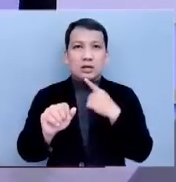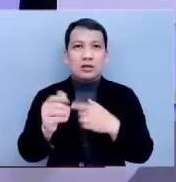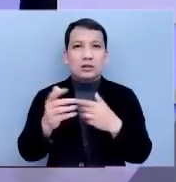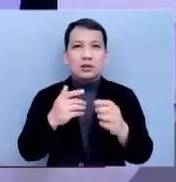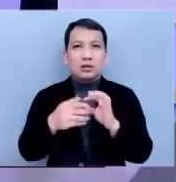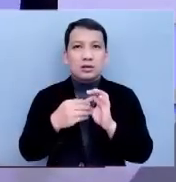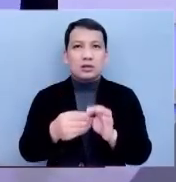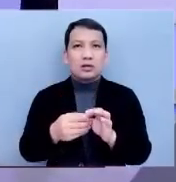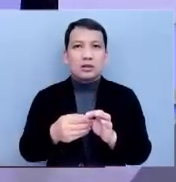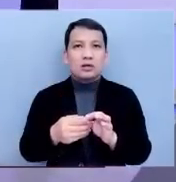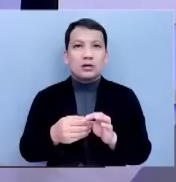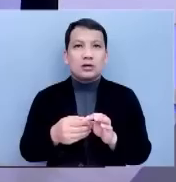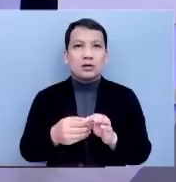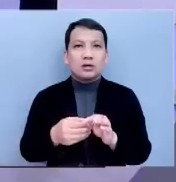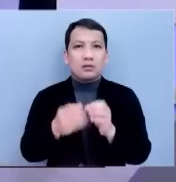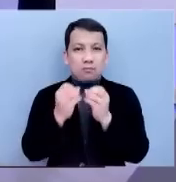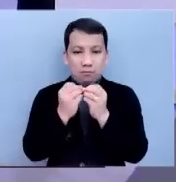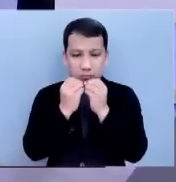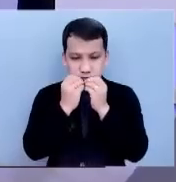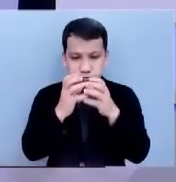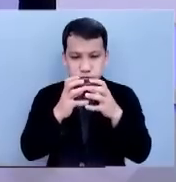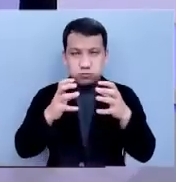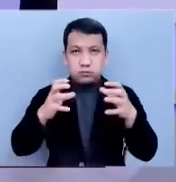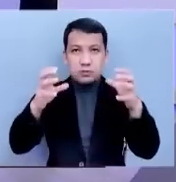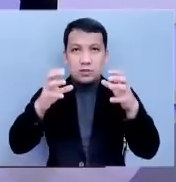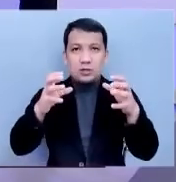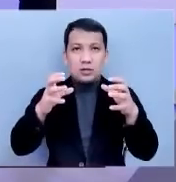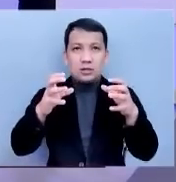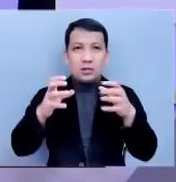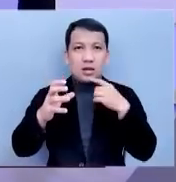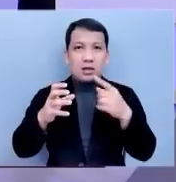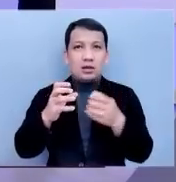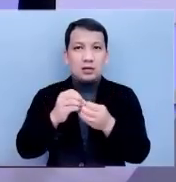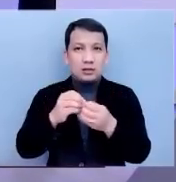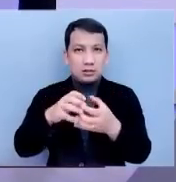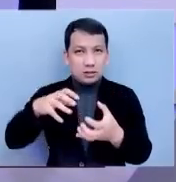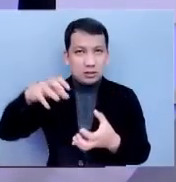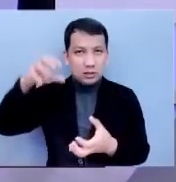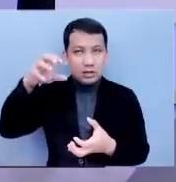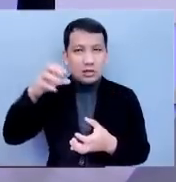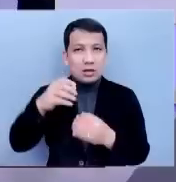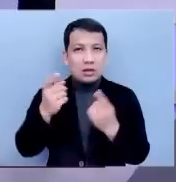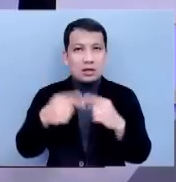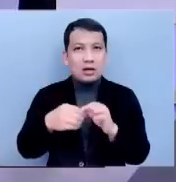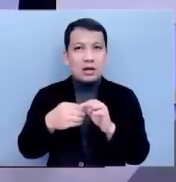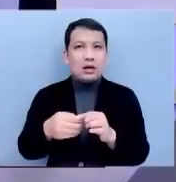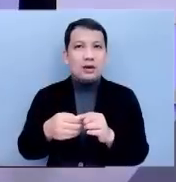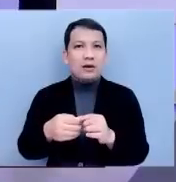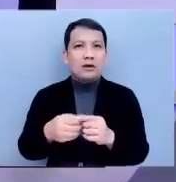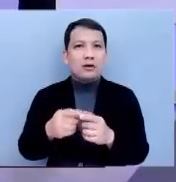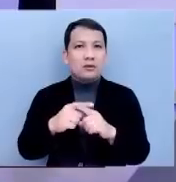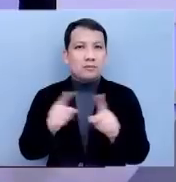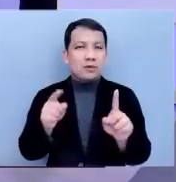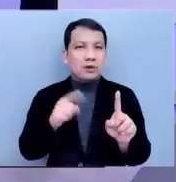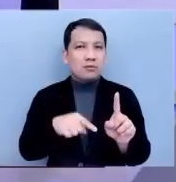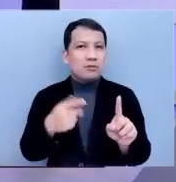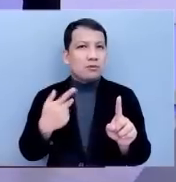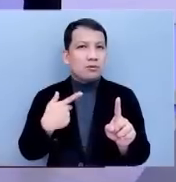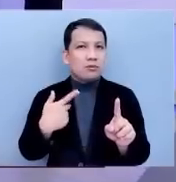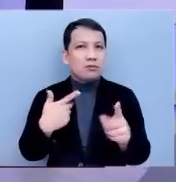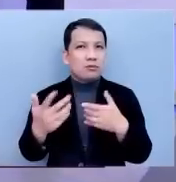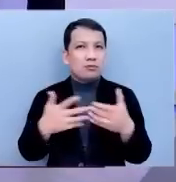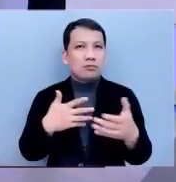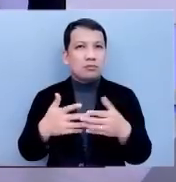itong inflatable balloon na aandar kahit unconscious na po yung mga pasahero. Pero wala po itong anumang